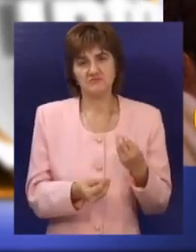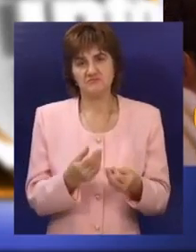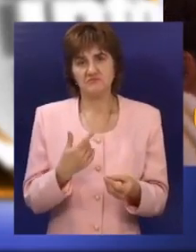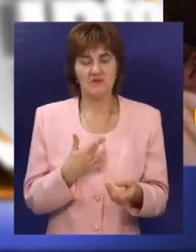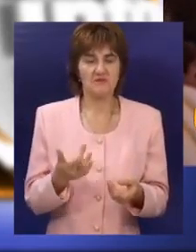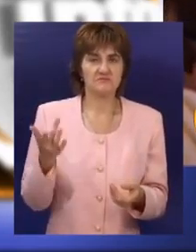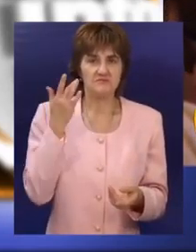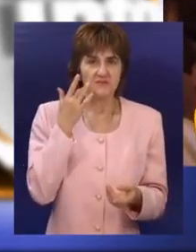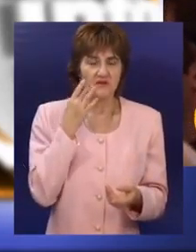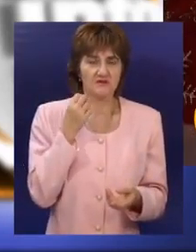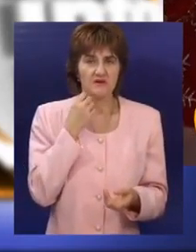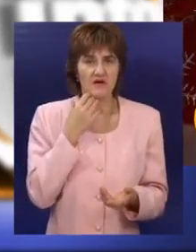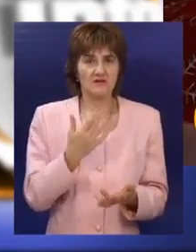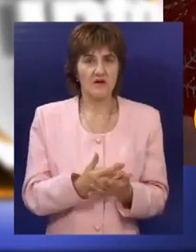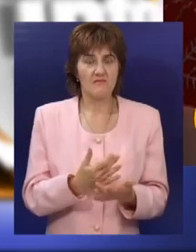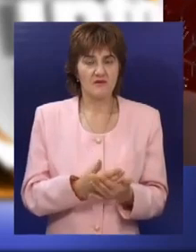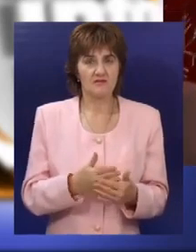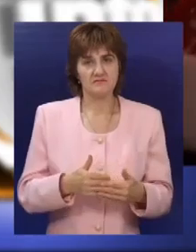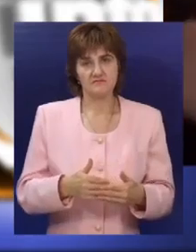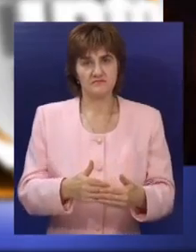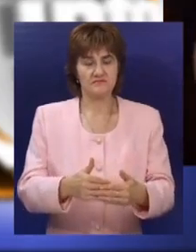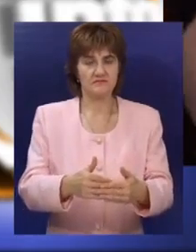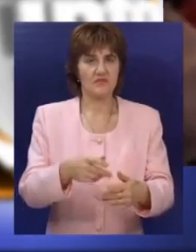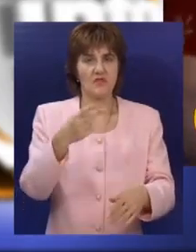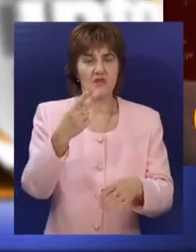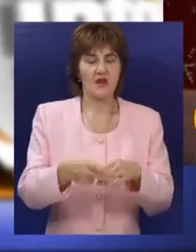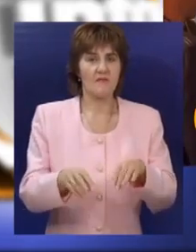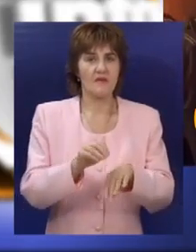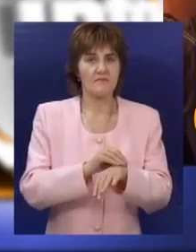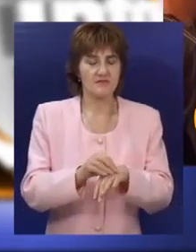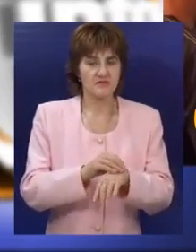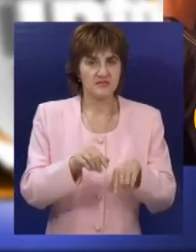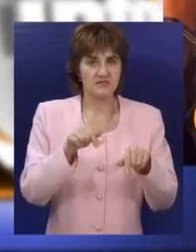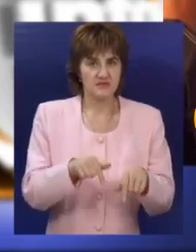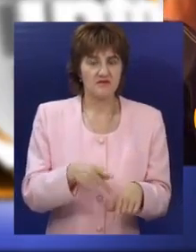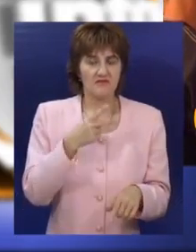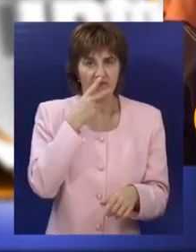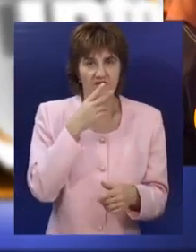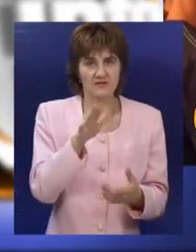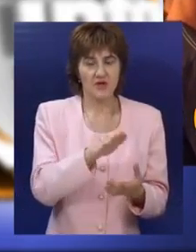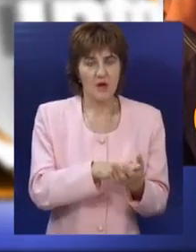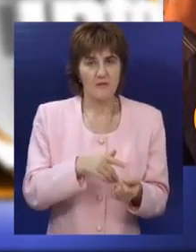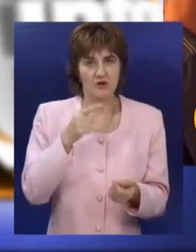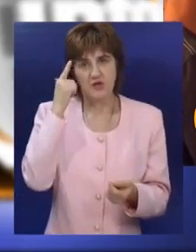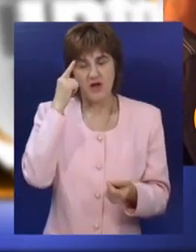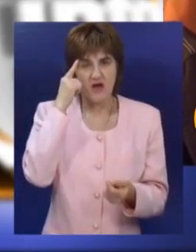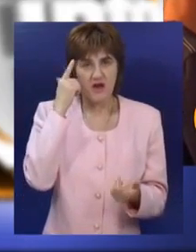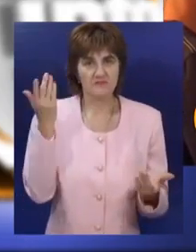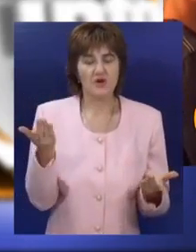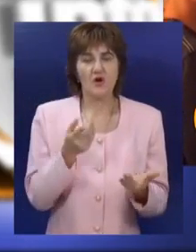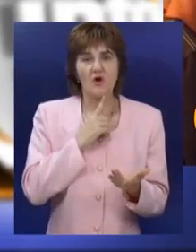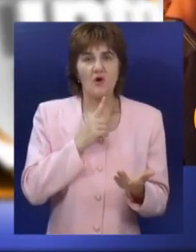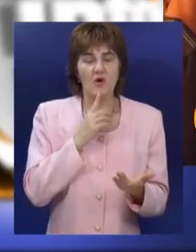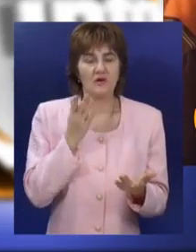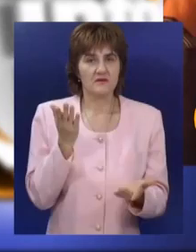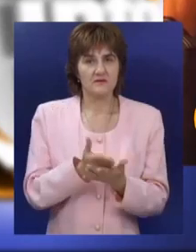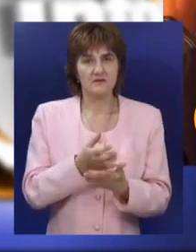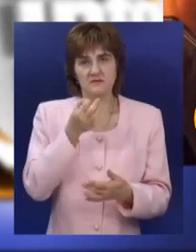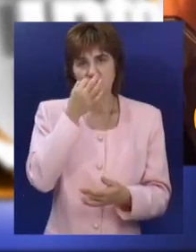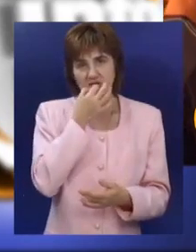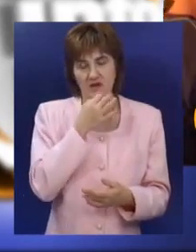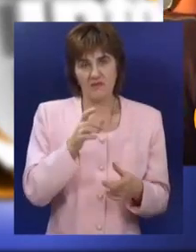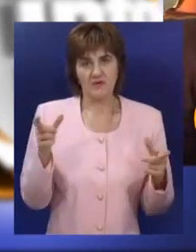šale počinje da se postavlja već nakon dolaska sa letovanja. A onda krajem novembra i početkom decembra zaista počinje da se razmišlja o tome koja